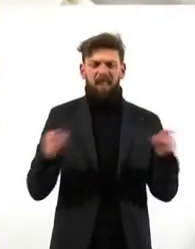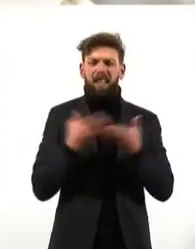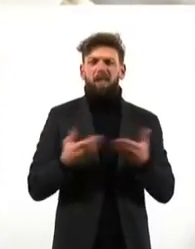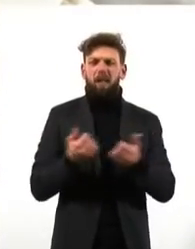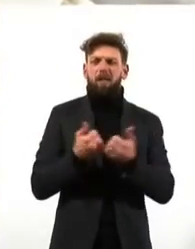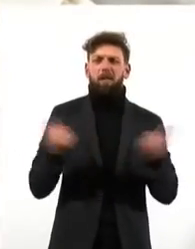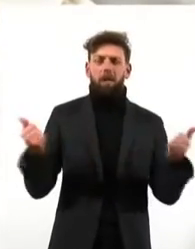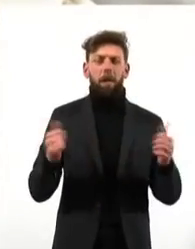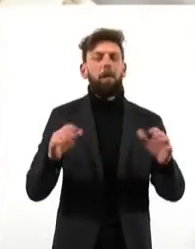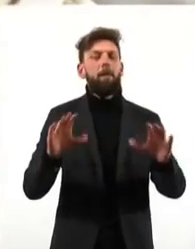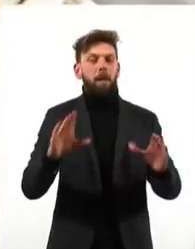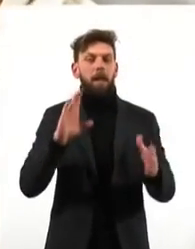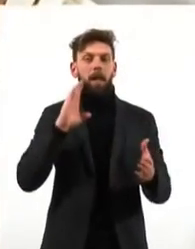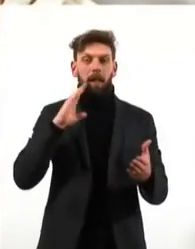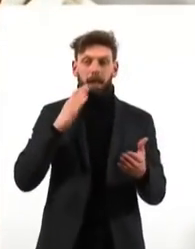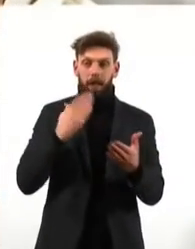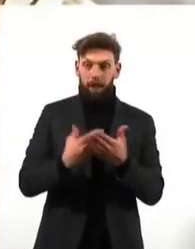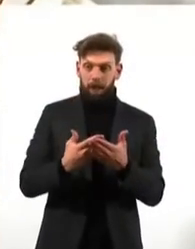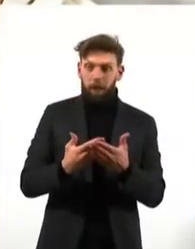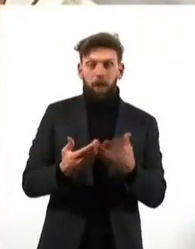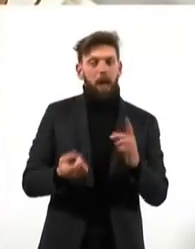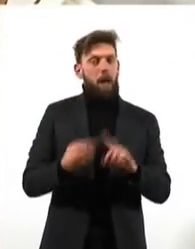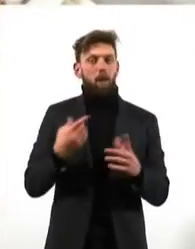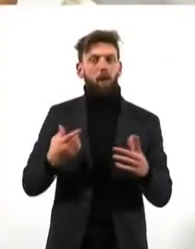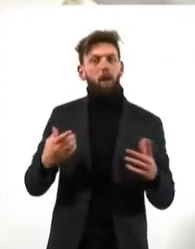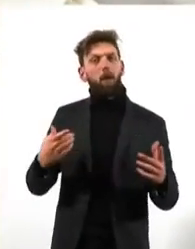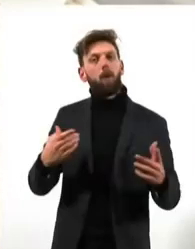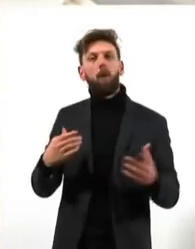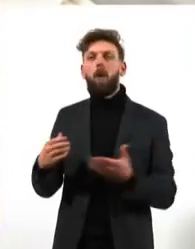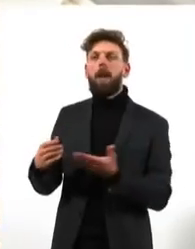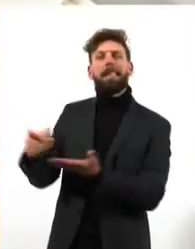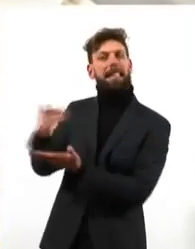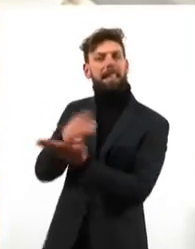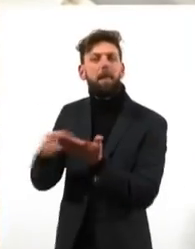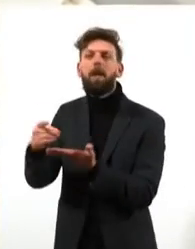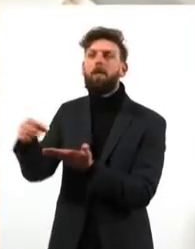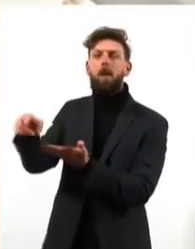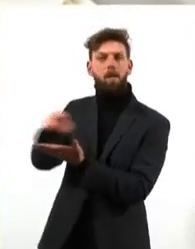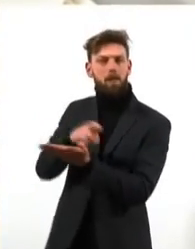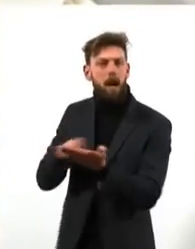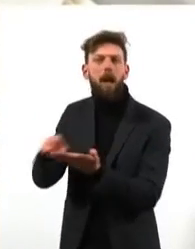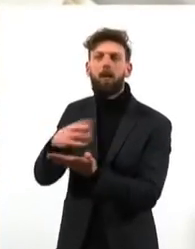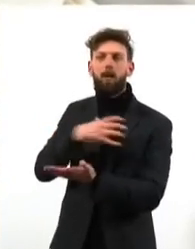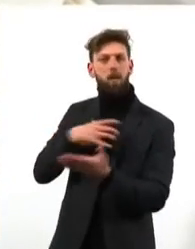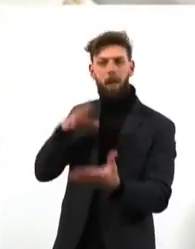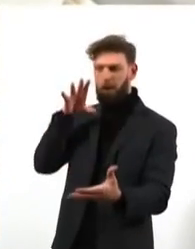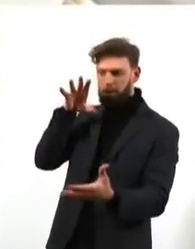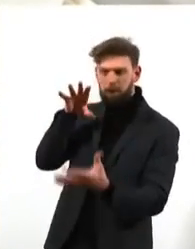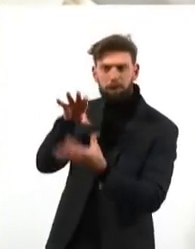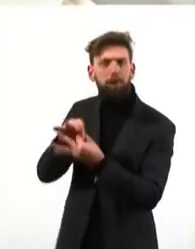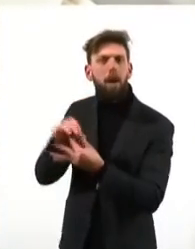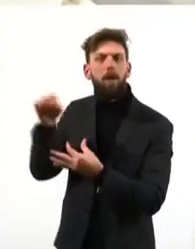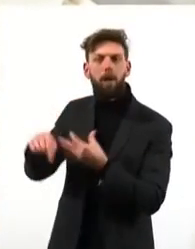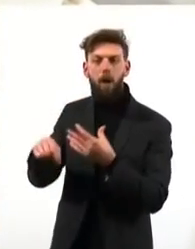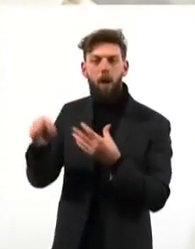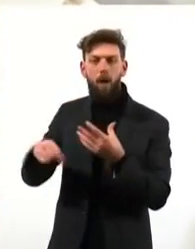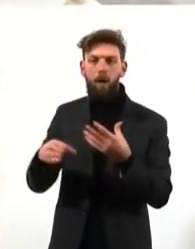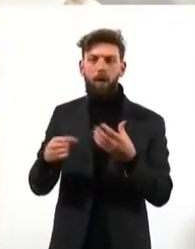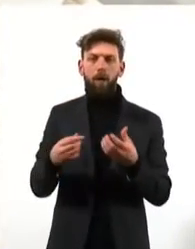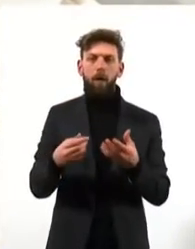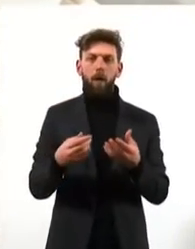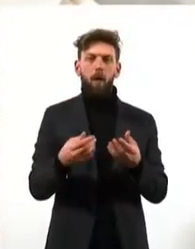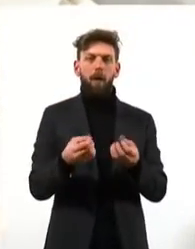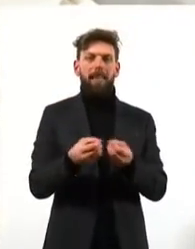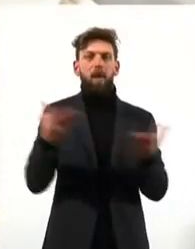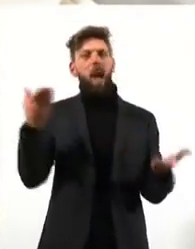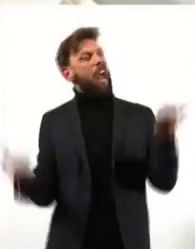abordera mieux le sujet avec les collectivités locales, comme Christophe Béchu le disait. si on réfléchit aussi à un développement plus équilibré